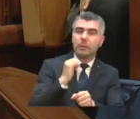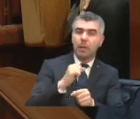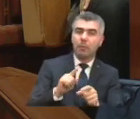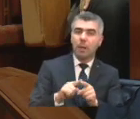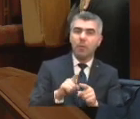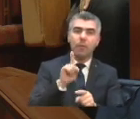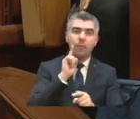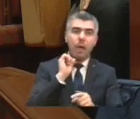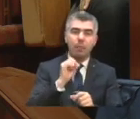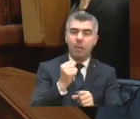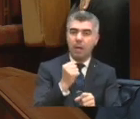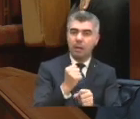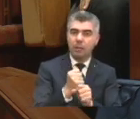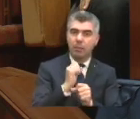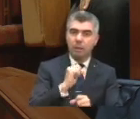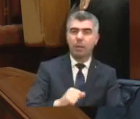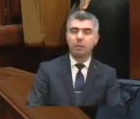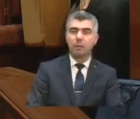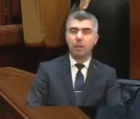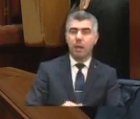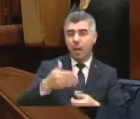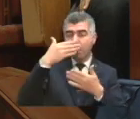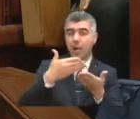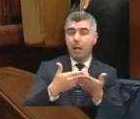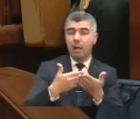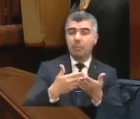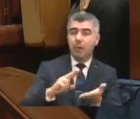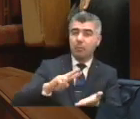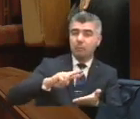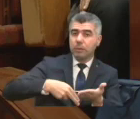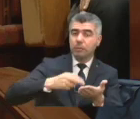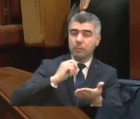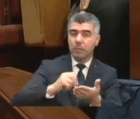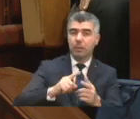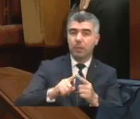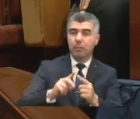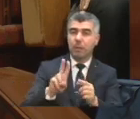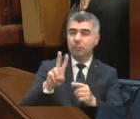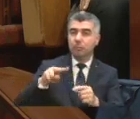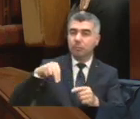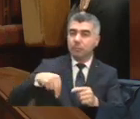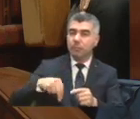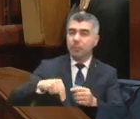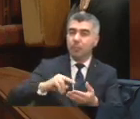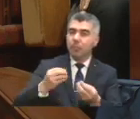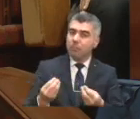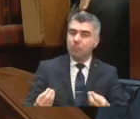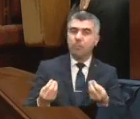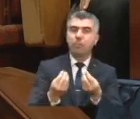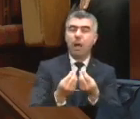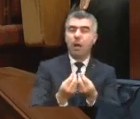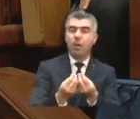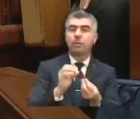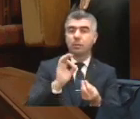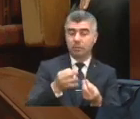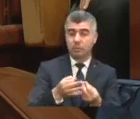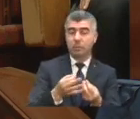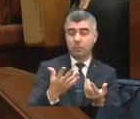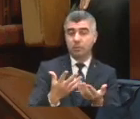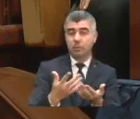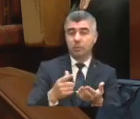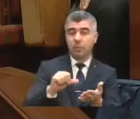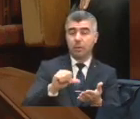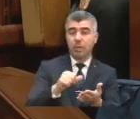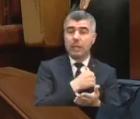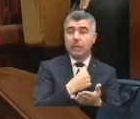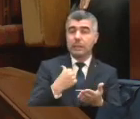إشكال. فالمغرب التزم بخطة التنمية مع الأمم المتحدة، التزم بخطة بيكين،